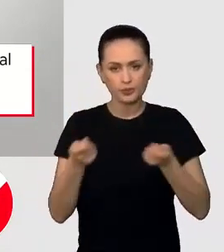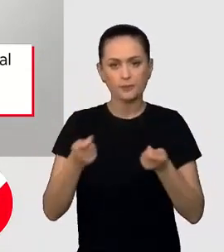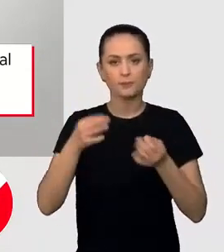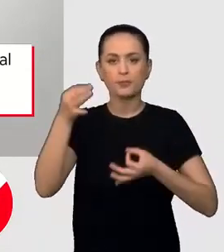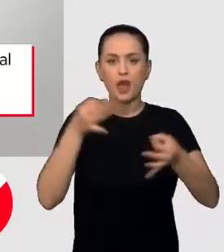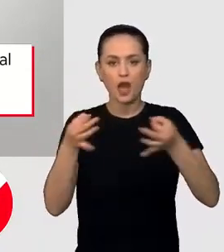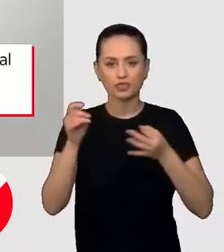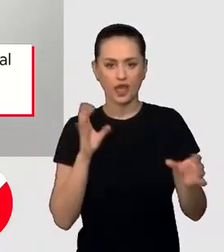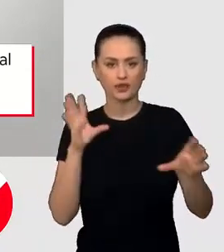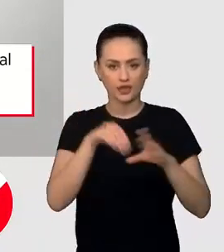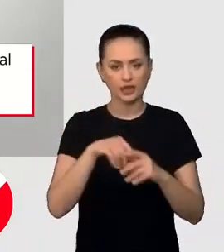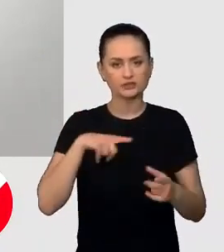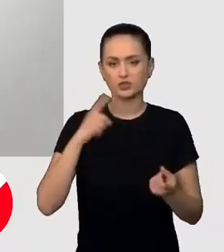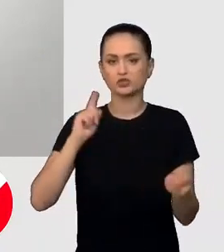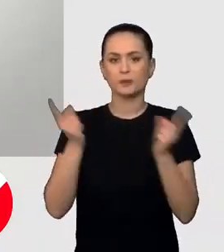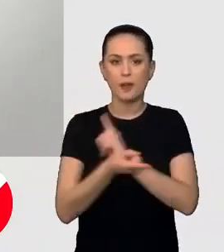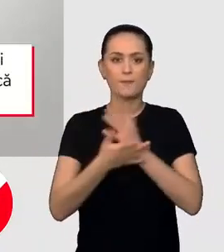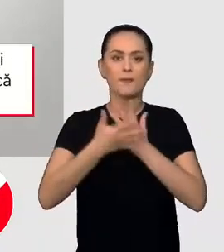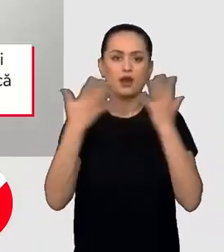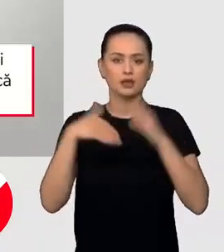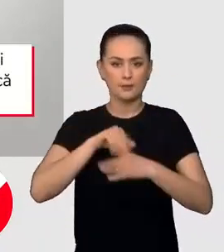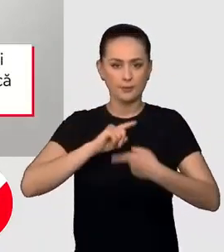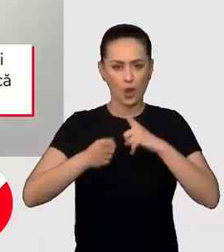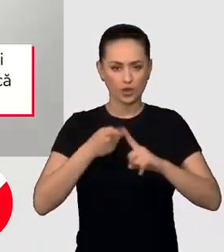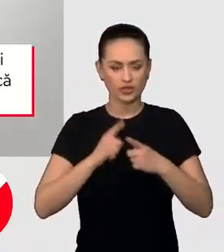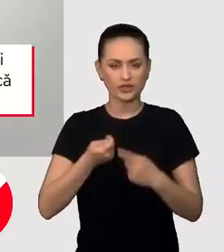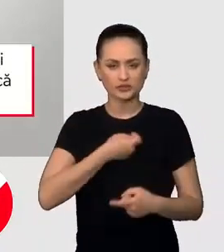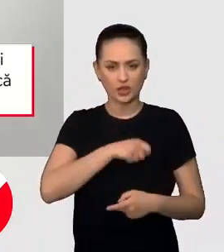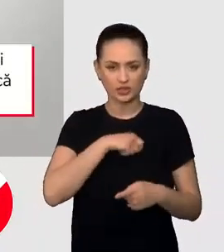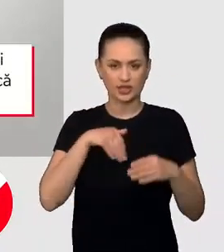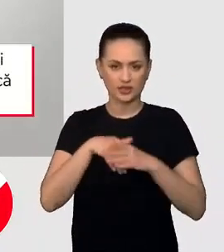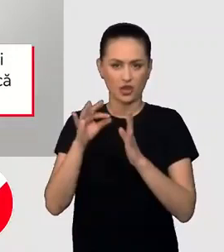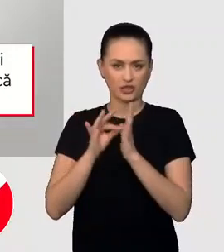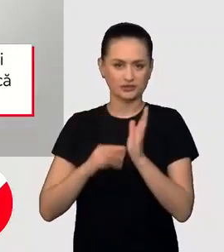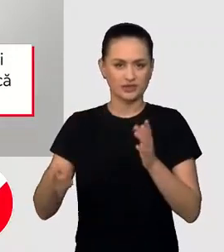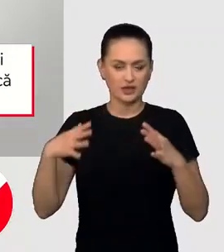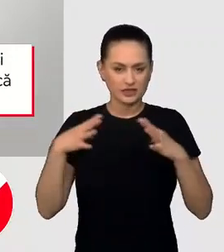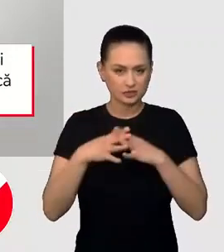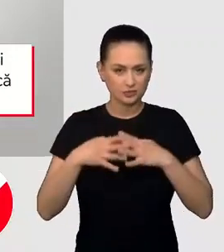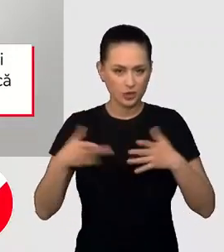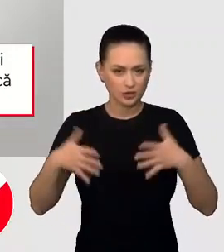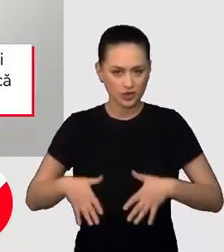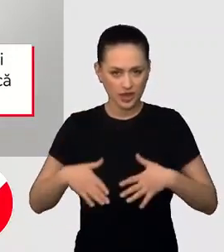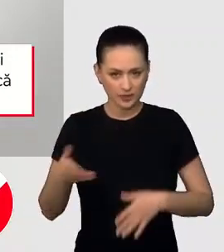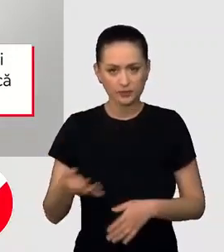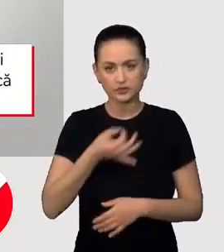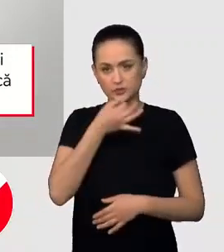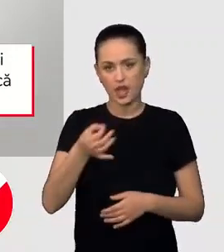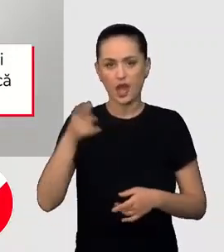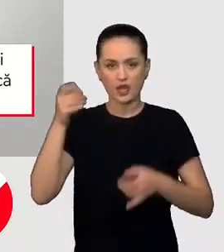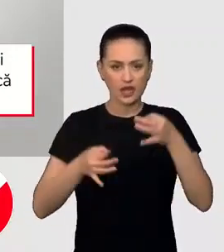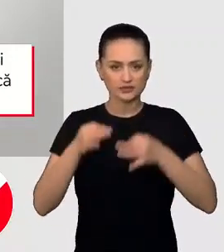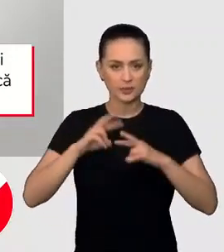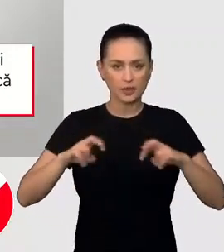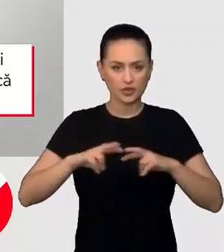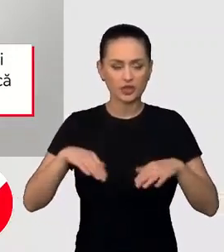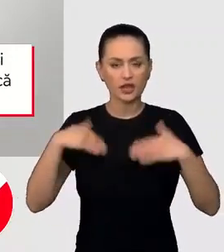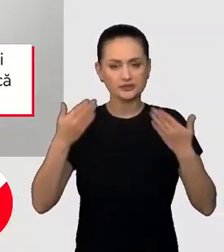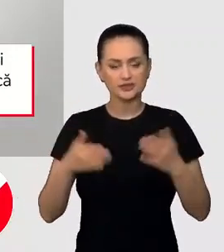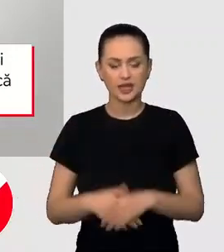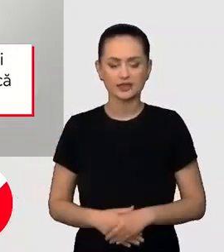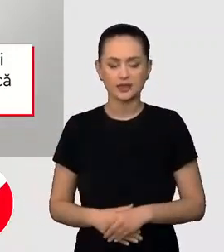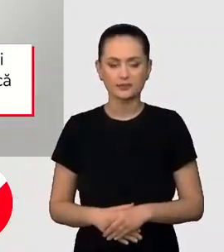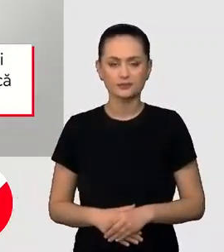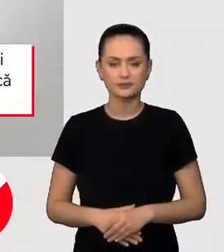să anunțe public planurile de aderare. Este o schimbare majoră în politica de securitate în condițiile invaziei ruse în Ucraina, spune analistul de politică